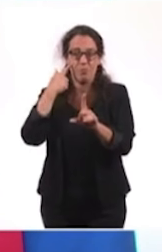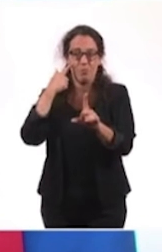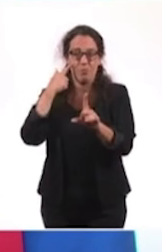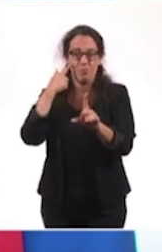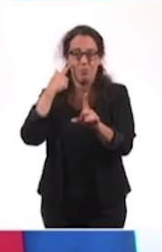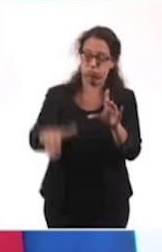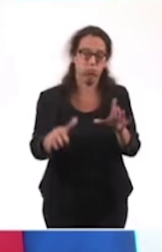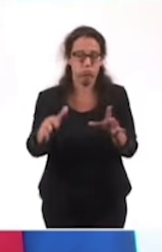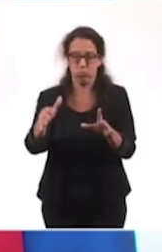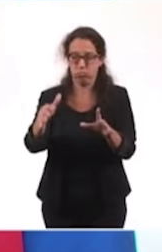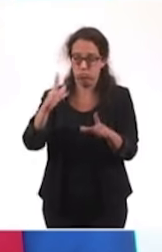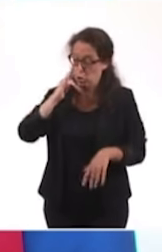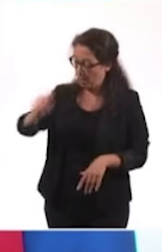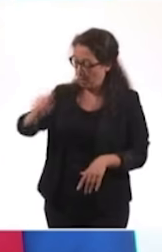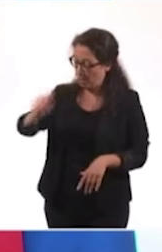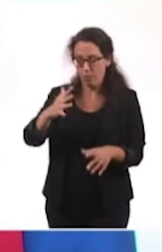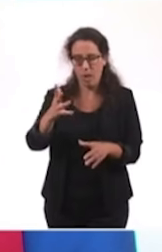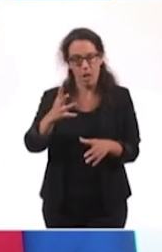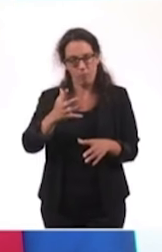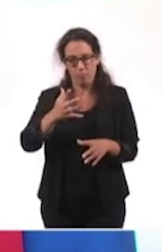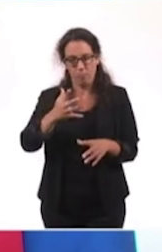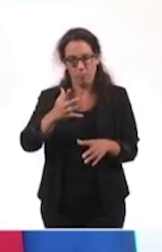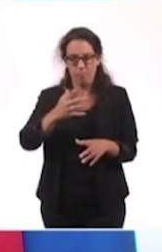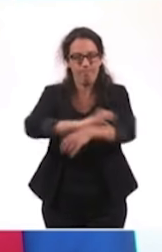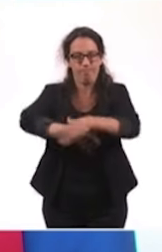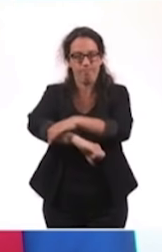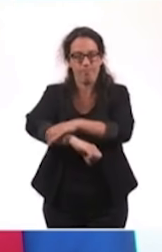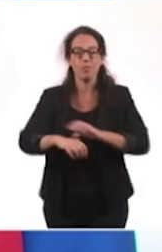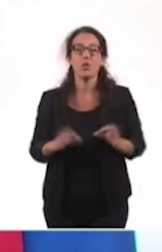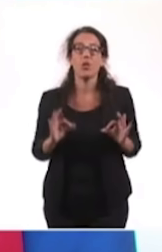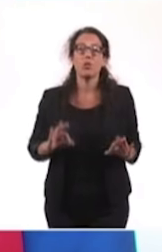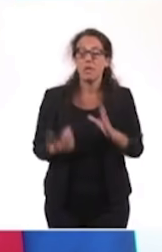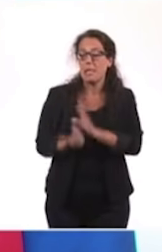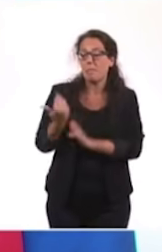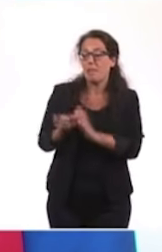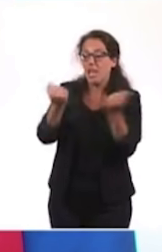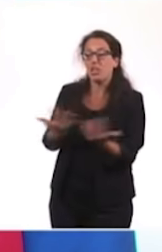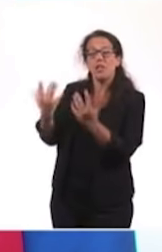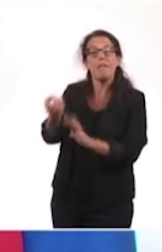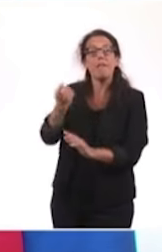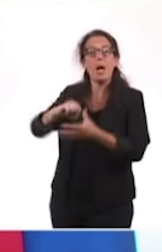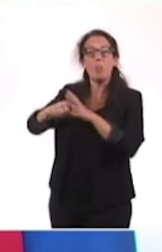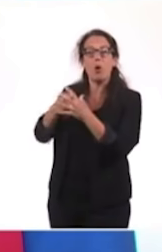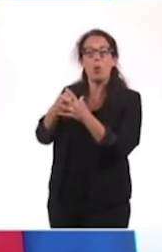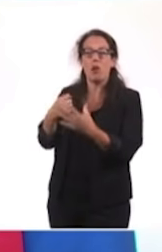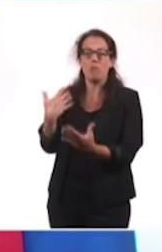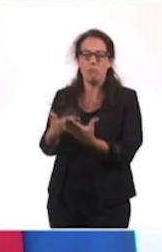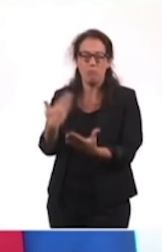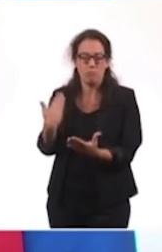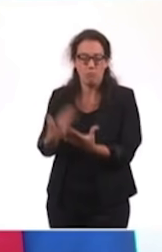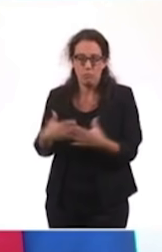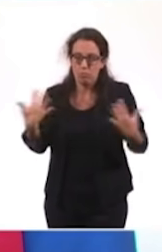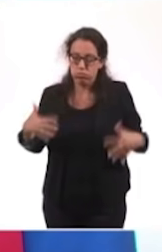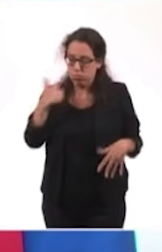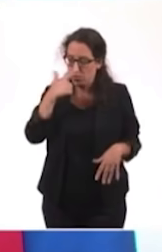historique. Les chiffres présentés par Pôle emploi ce matin l'attestent et sonnent l'urgence. Le nombre